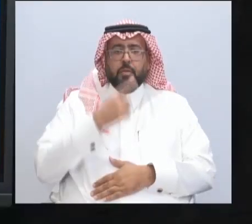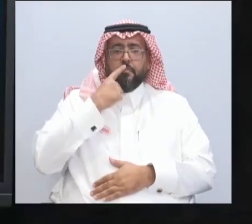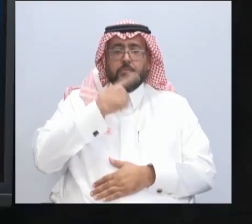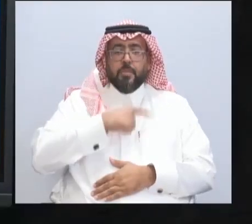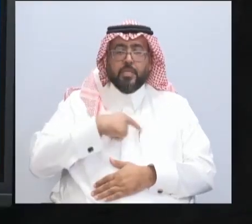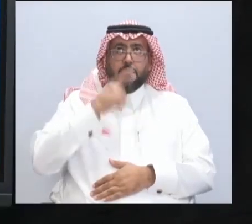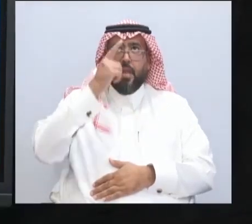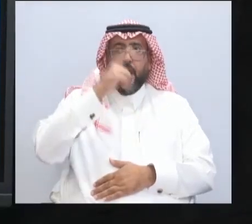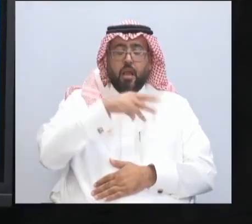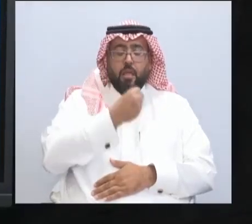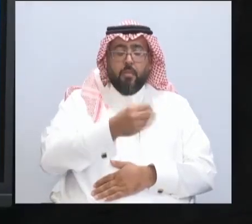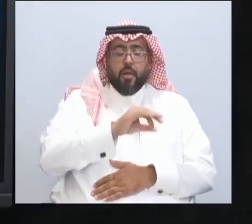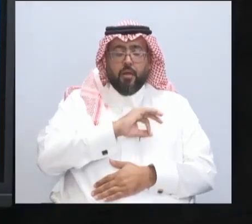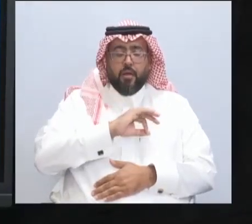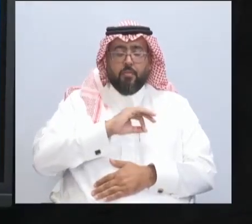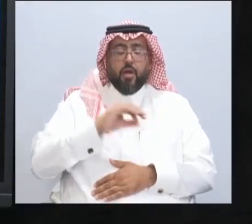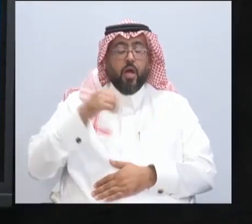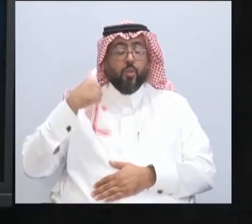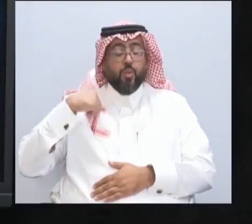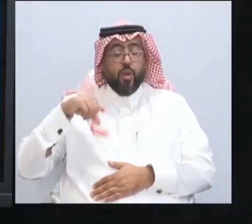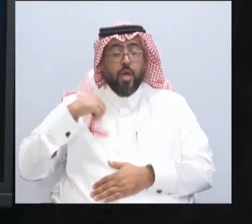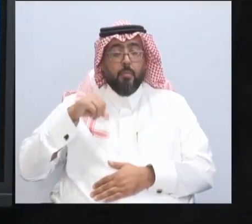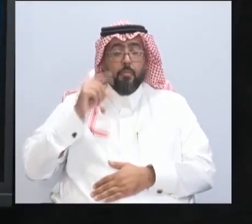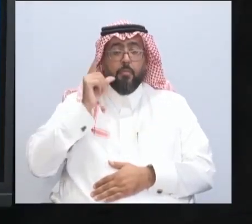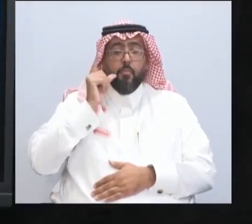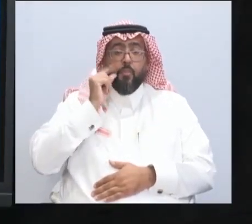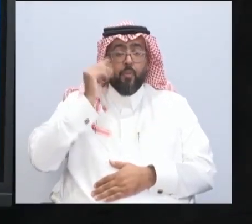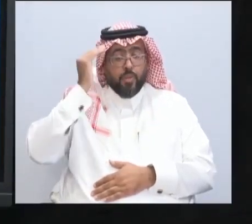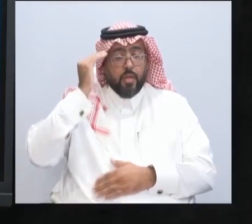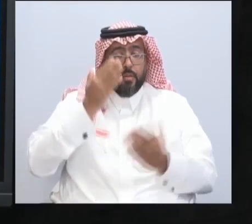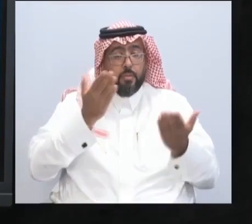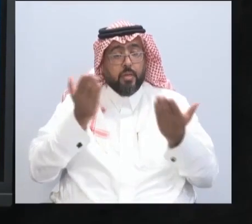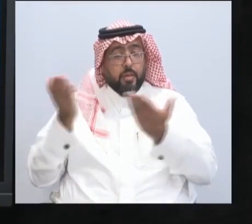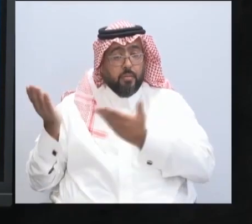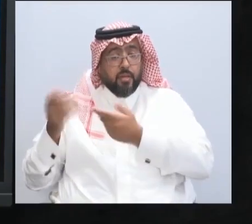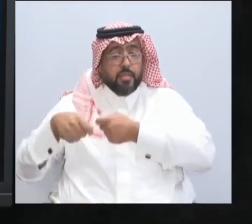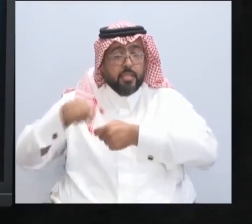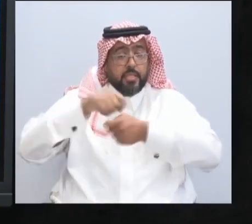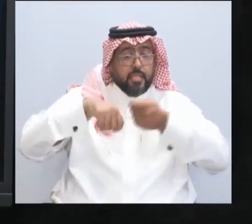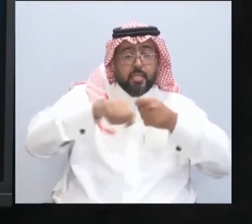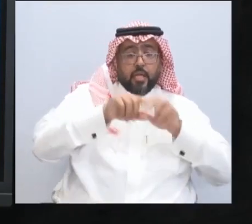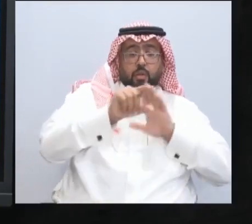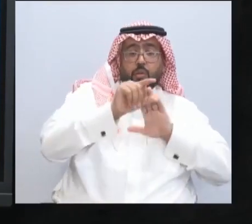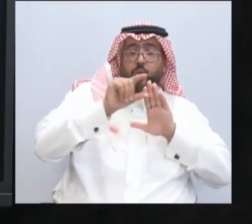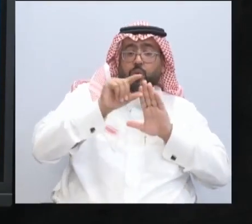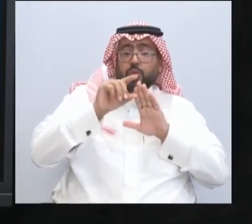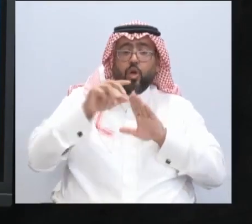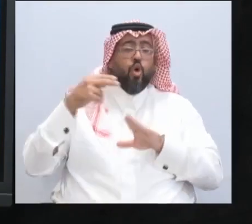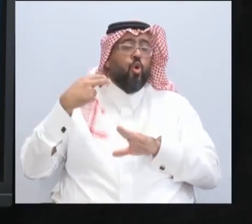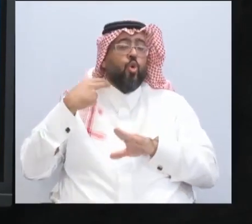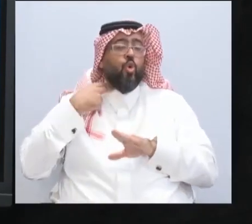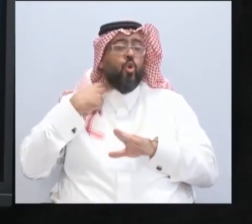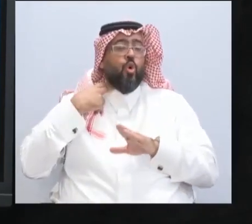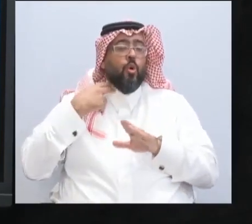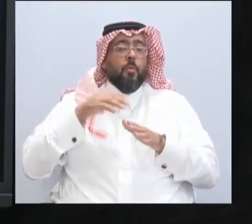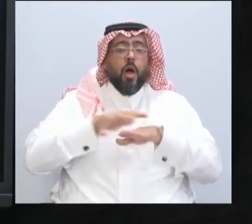بسم الله الرحمن الرحيم اعزائي الطلبه مرحبا بكم في سلسله دروس ماده علوم الارض والفضاء واحد